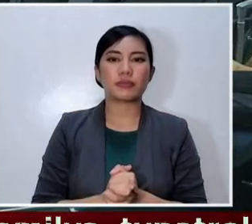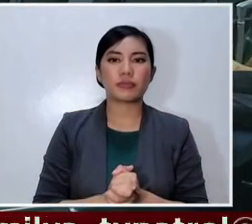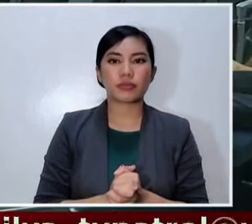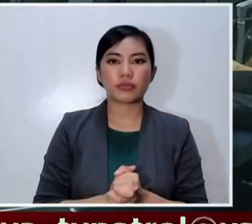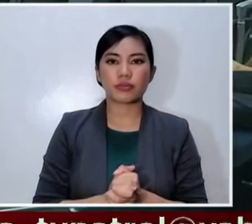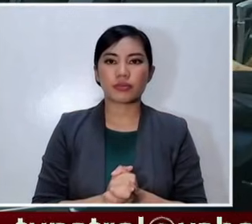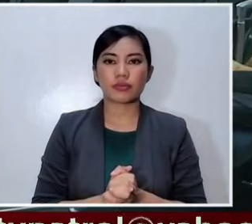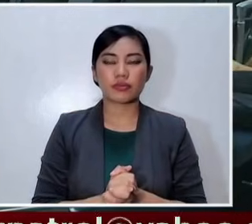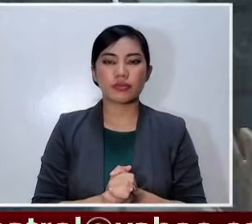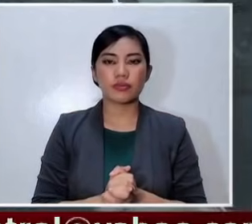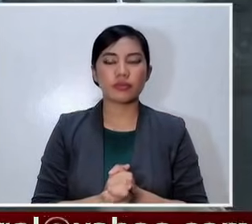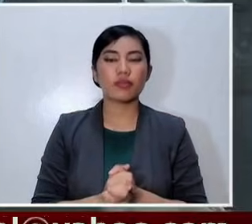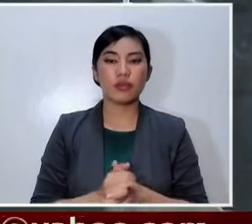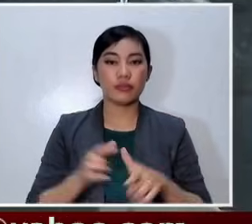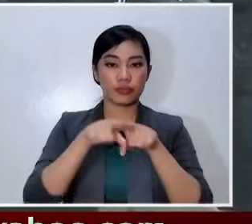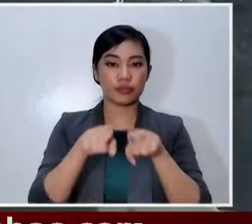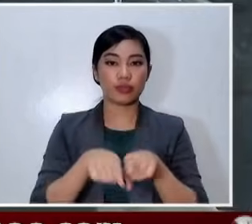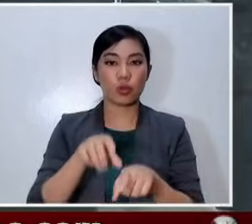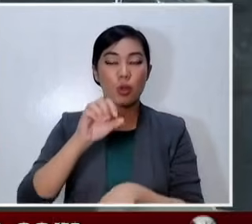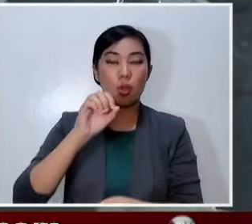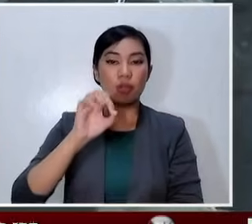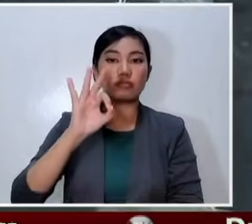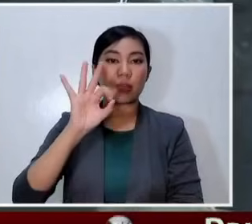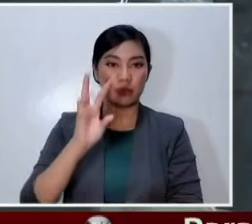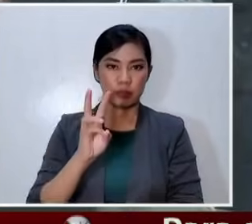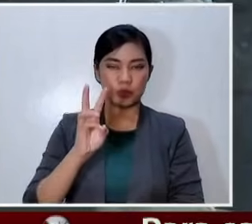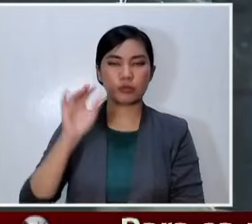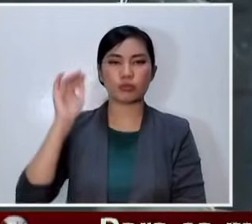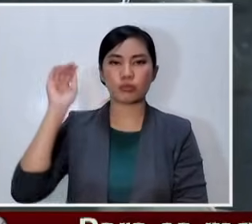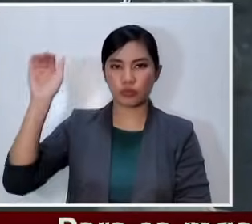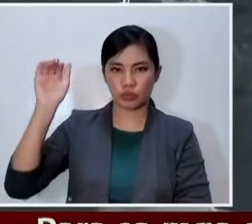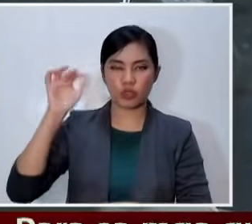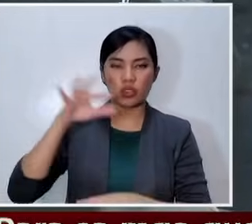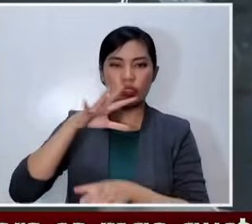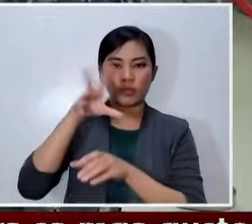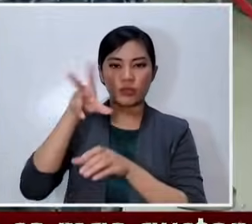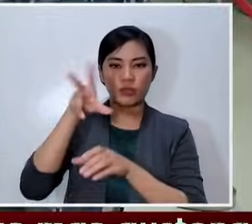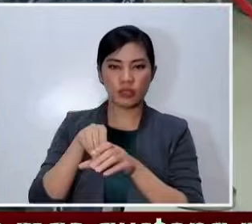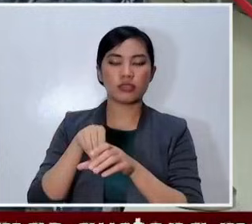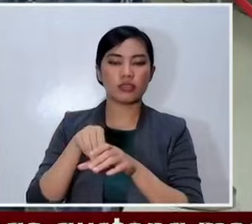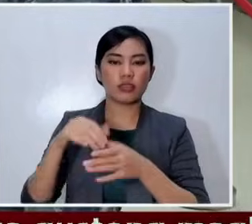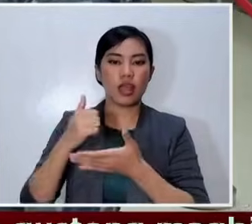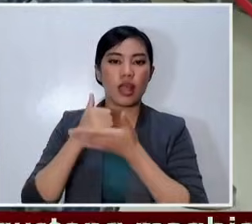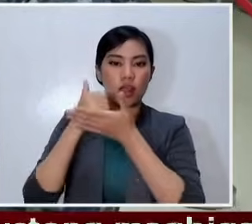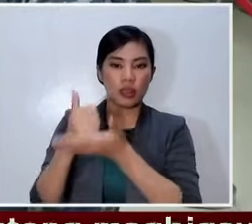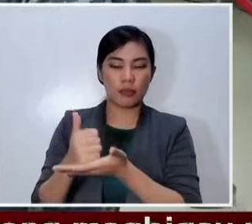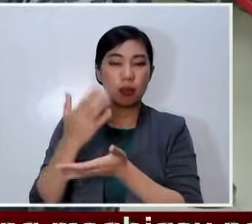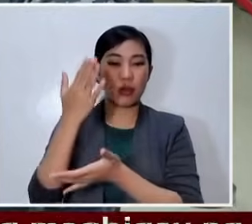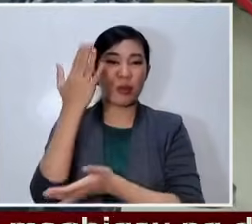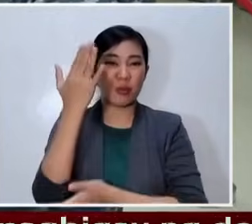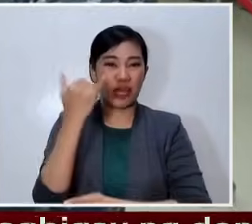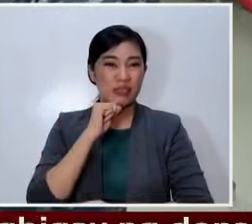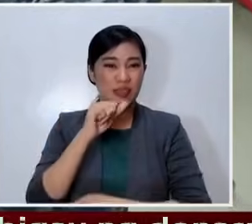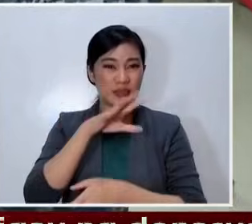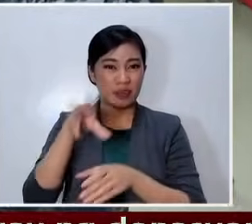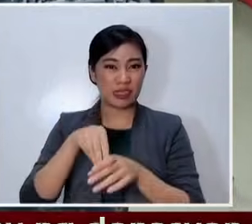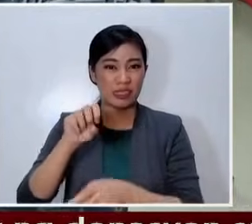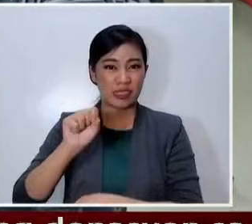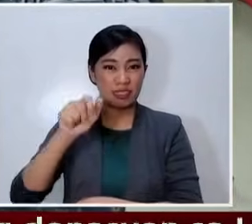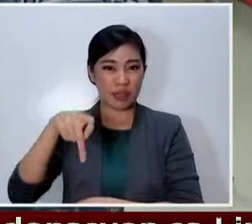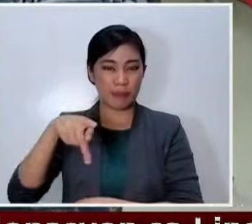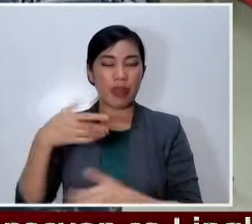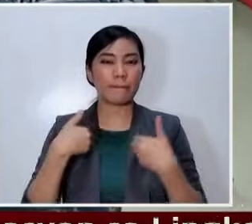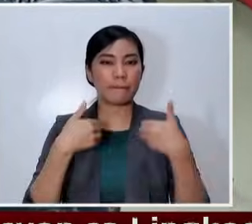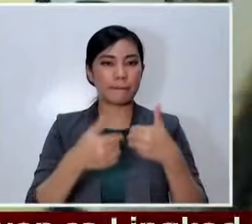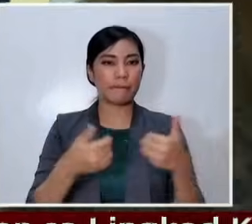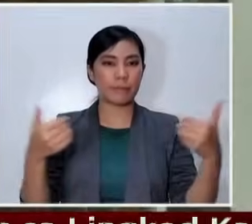umuwing OFW na isama sila sa ayuda. Hindi kasi sila napapasama sa SAP dahil dapat ay may hiwalay na financial